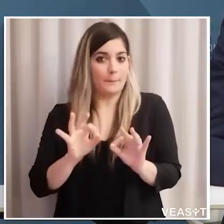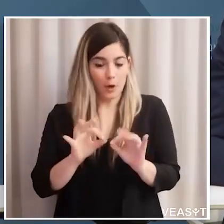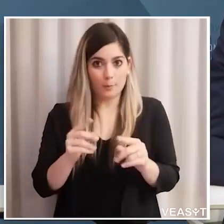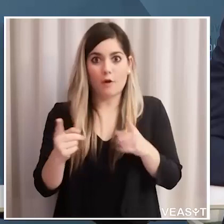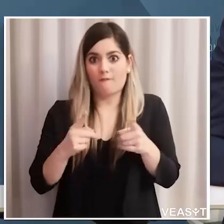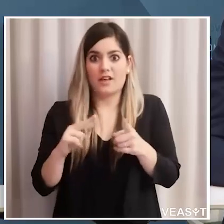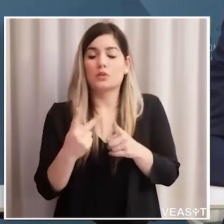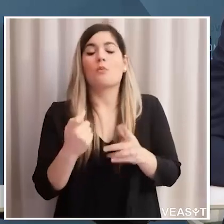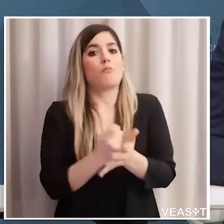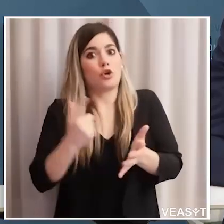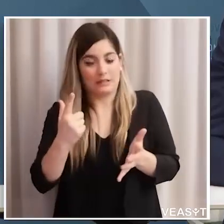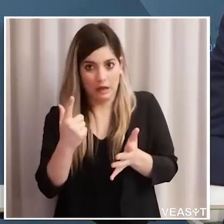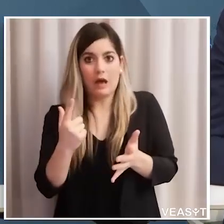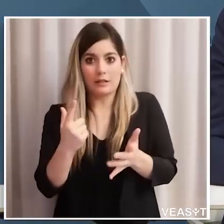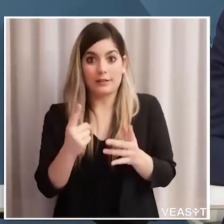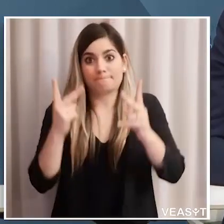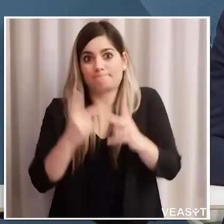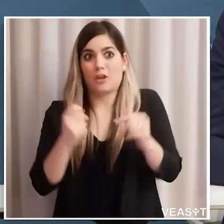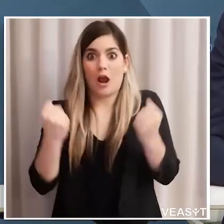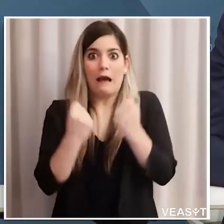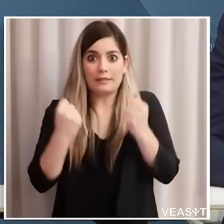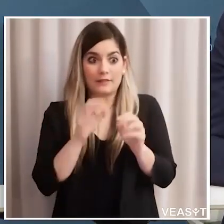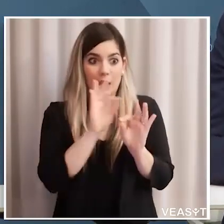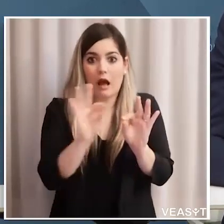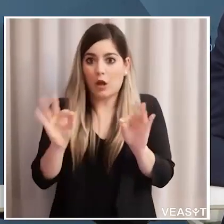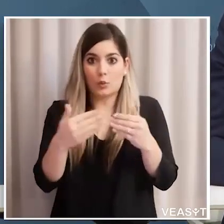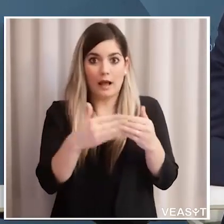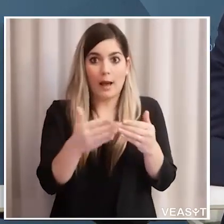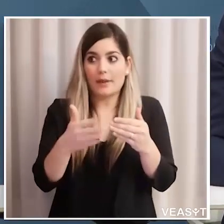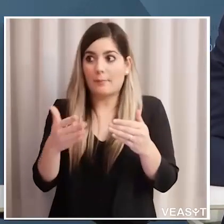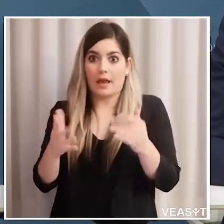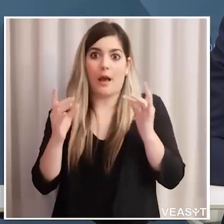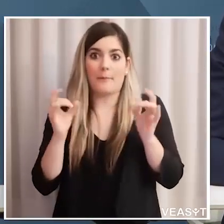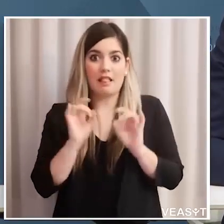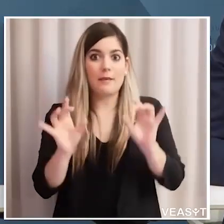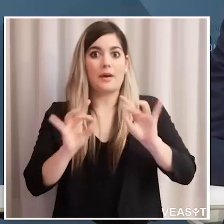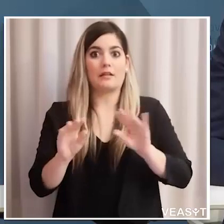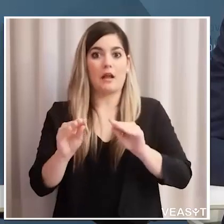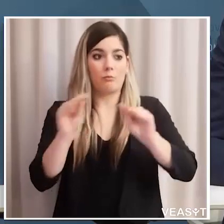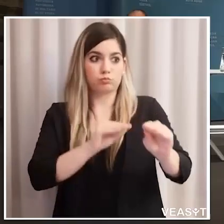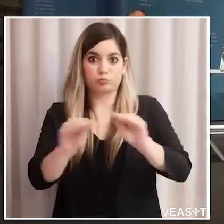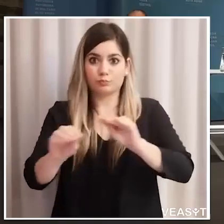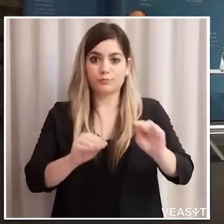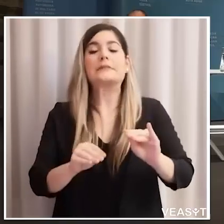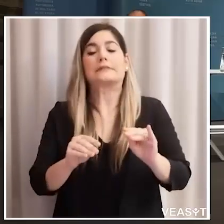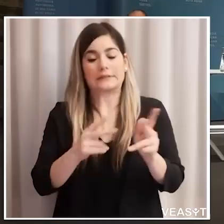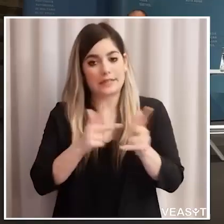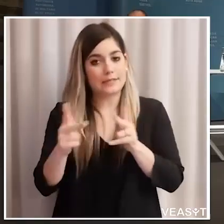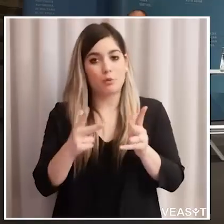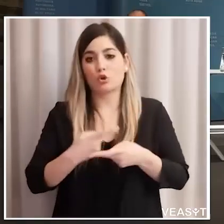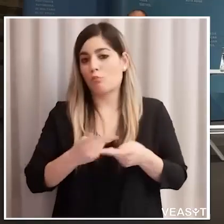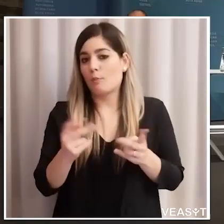Naturalmente quando si andrà a riaprire certe attività, quando ci sarà di nuovo più libertà di movimento, il trasporto pubblico